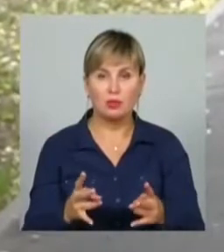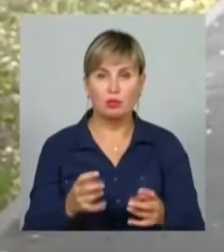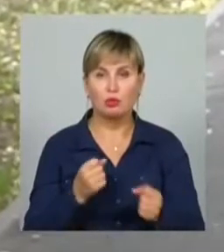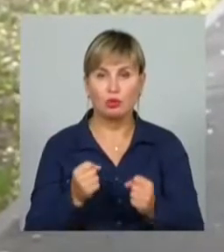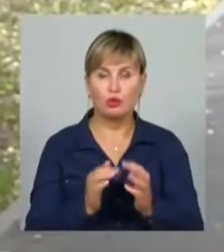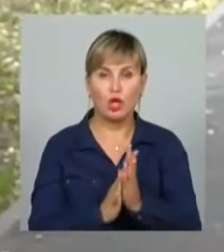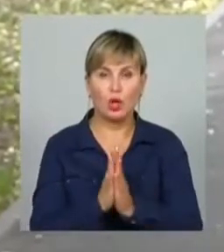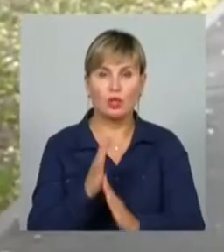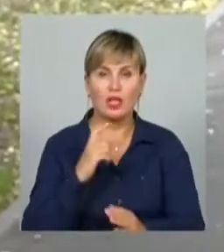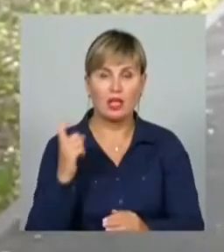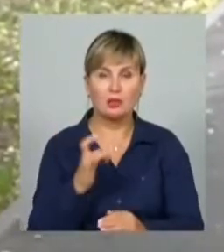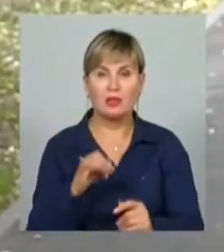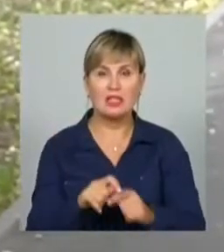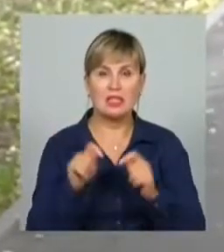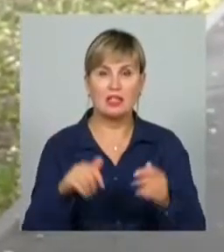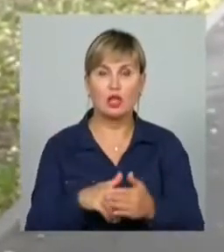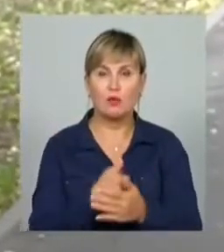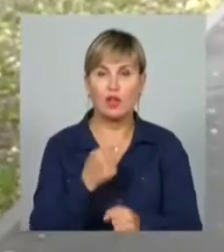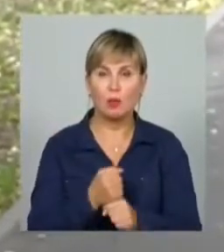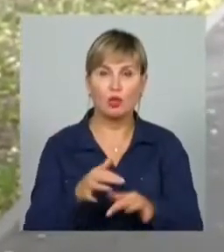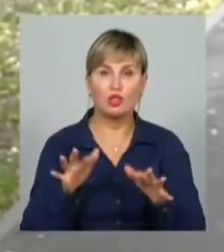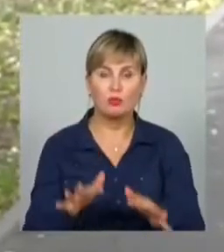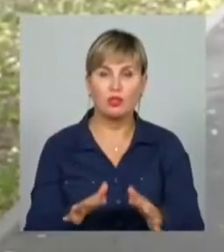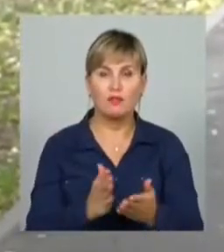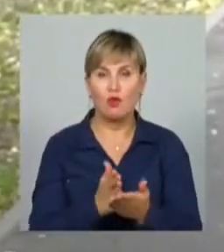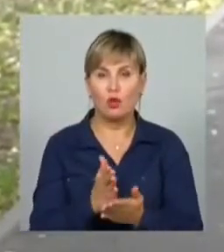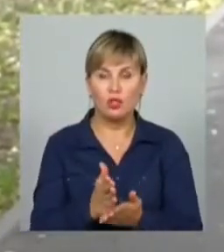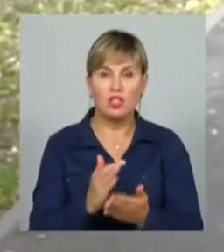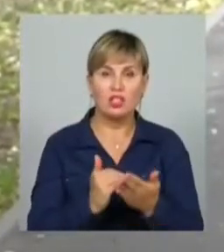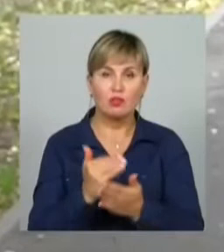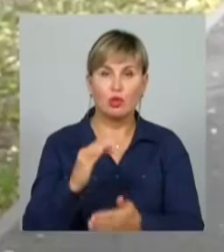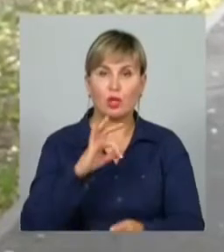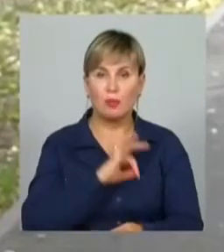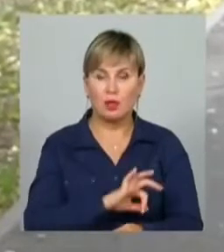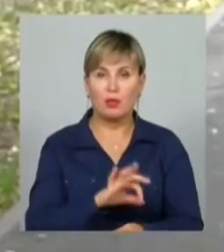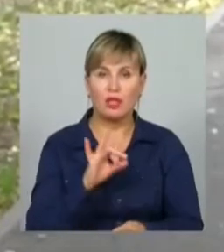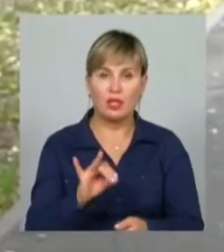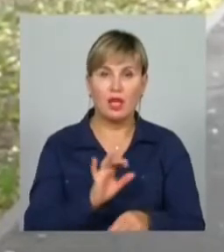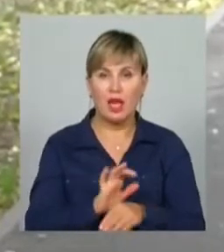роста экономики и создания новых рабочих мест в отраслях с высокой прибылью и